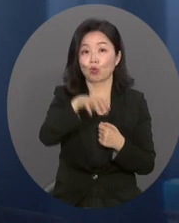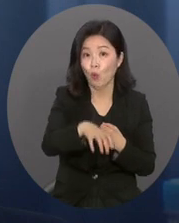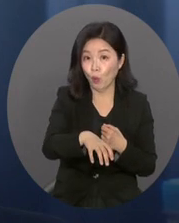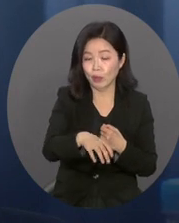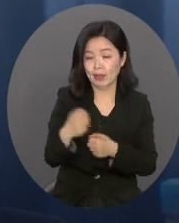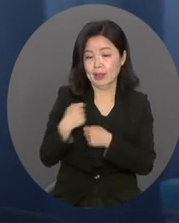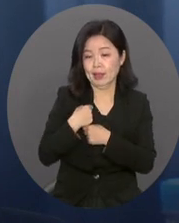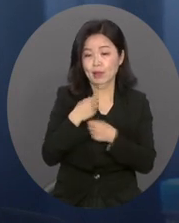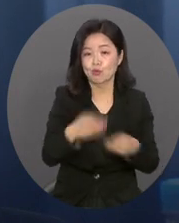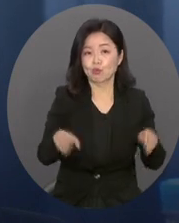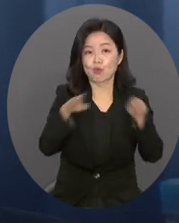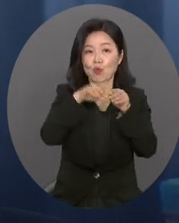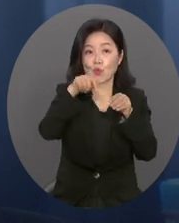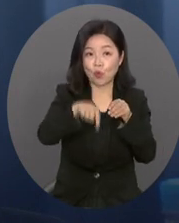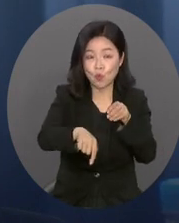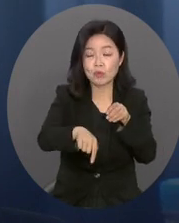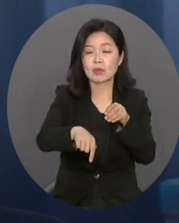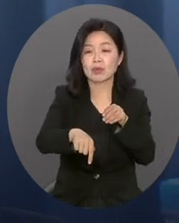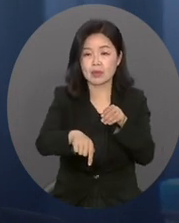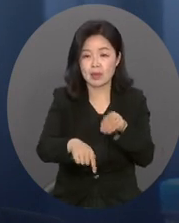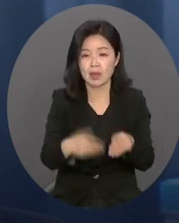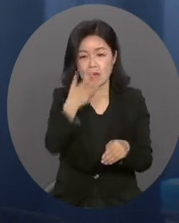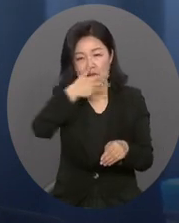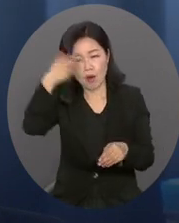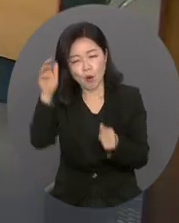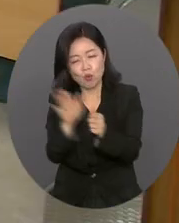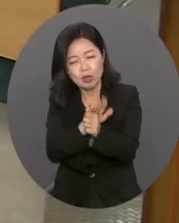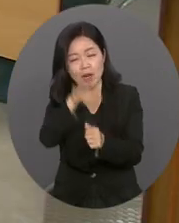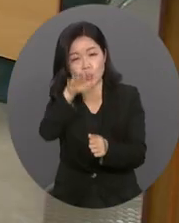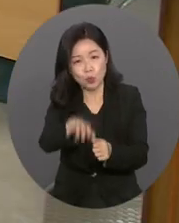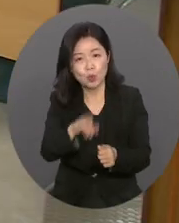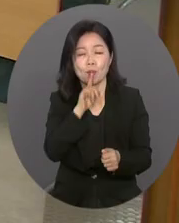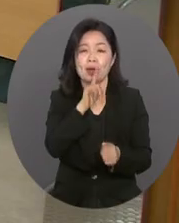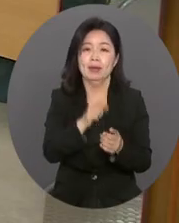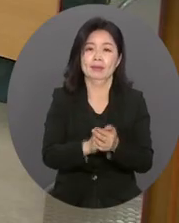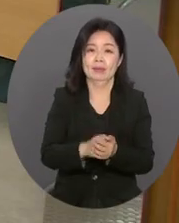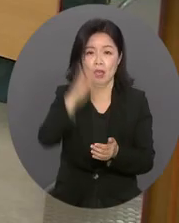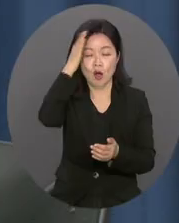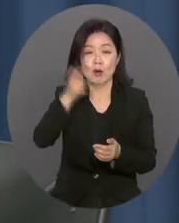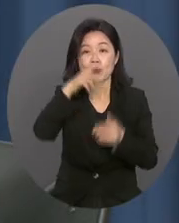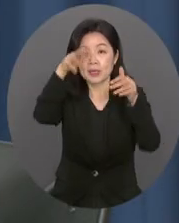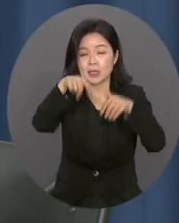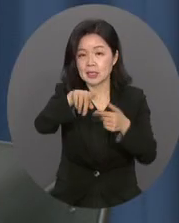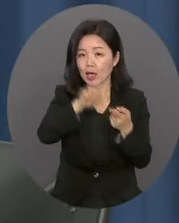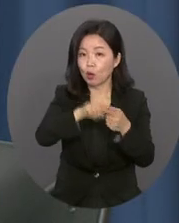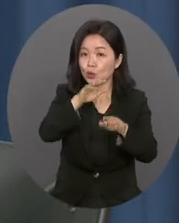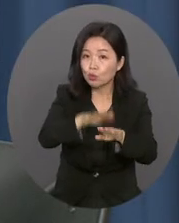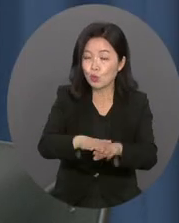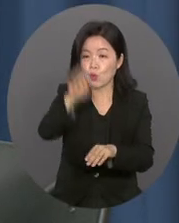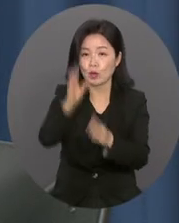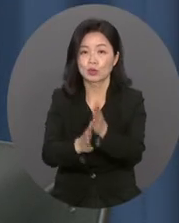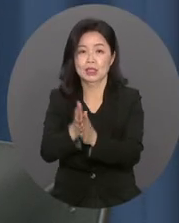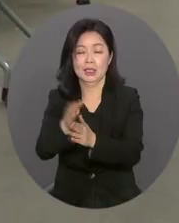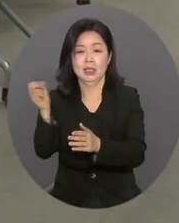상무관은 통곡할 수 있는 곳이고 씻김의 장소라고 생각합니다. 검은 비가 상무관에 남아있으면서 광주